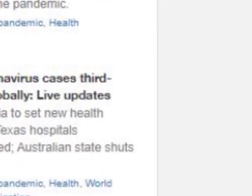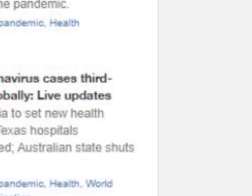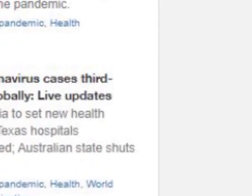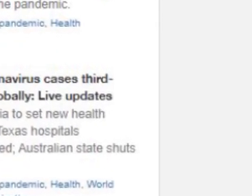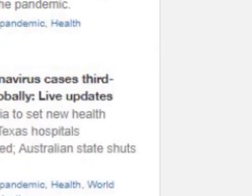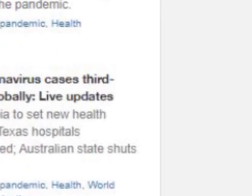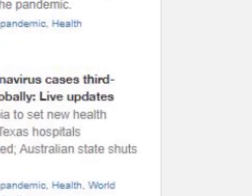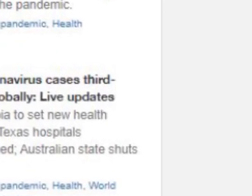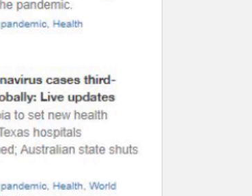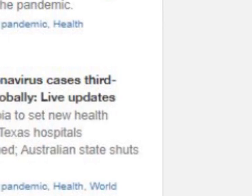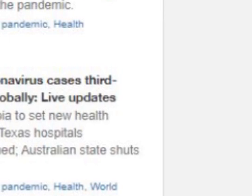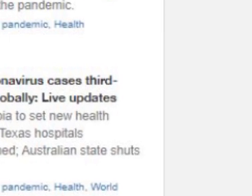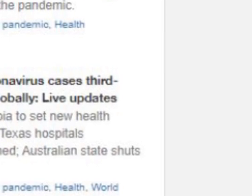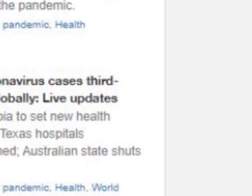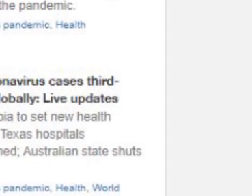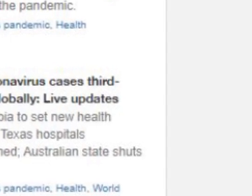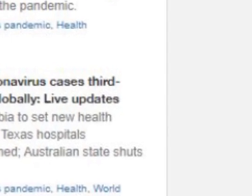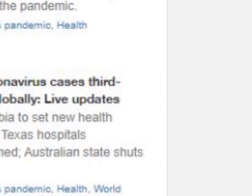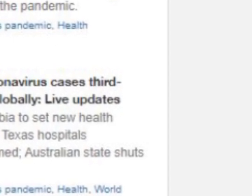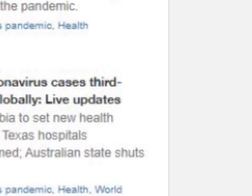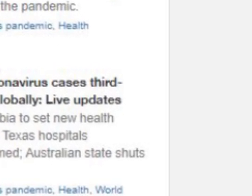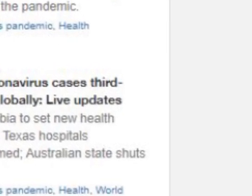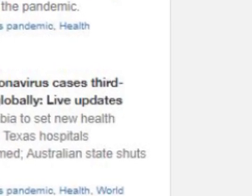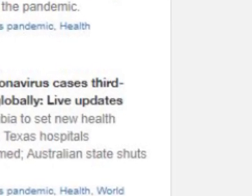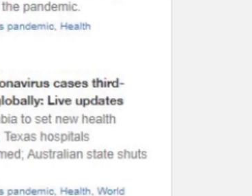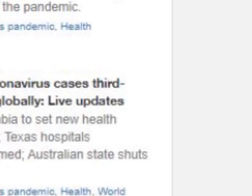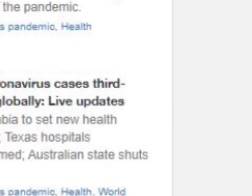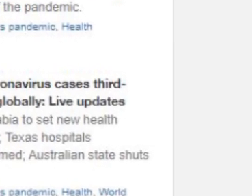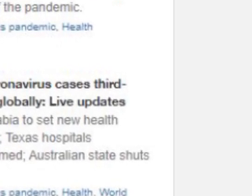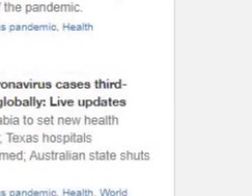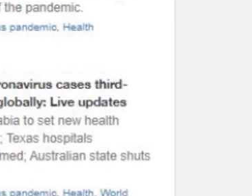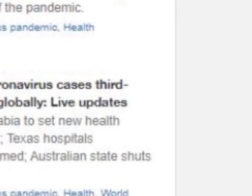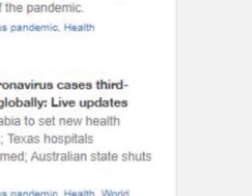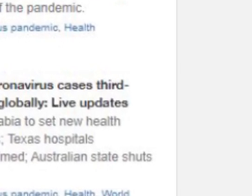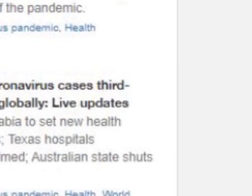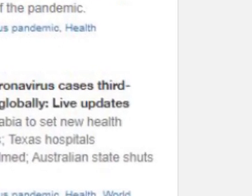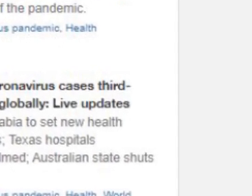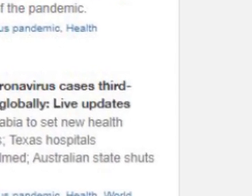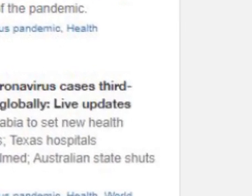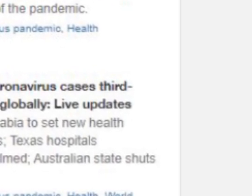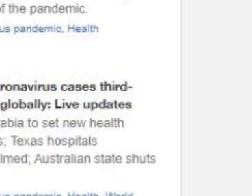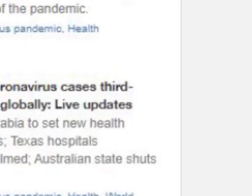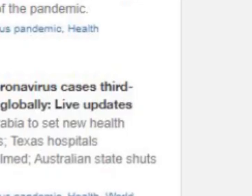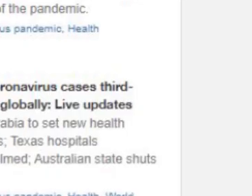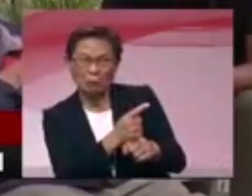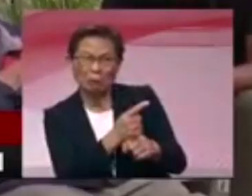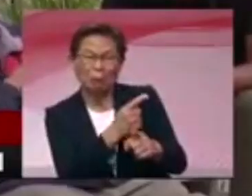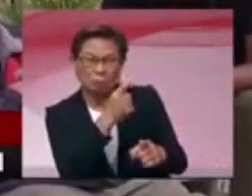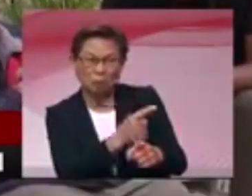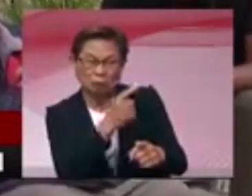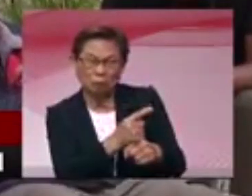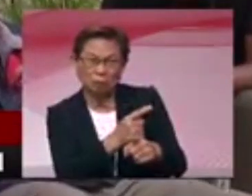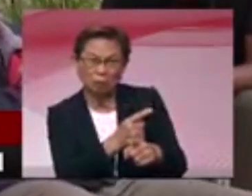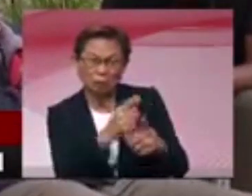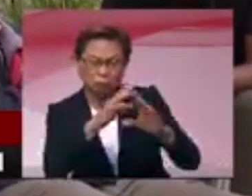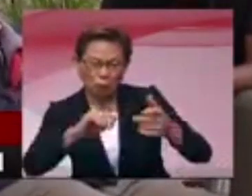yang seolah-olah berniat tidak baik dan mempersoalkan kredibiliti Malaysia menangani COVID-19 dan menindas warga asing.